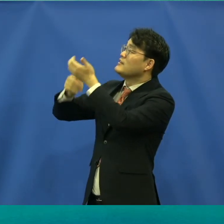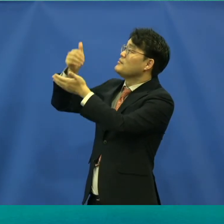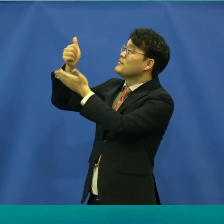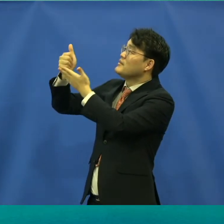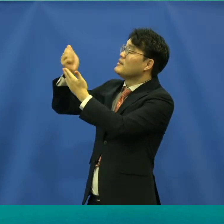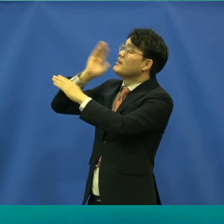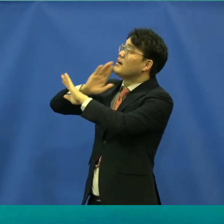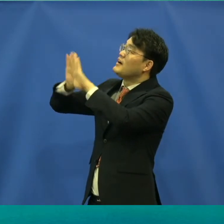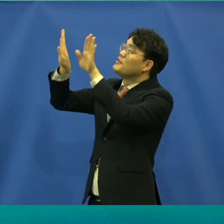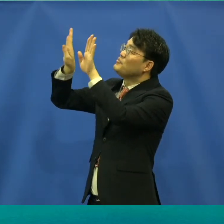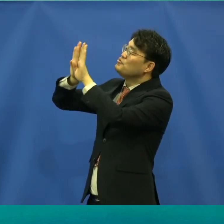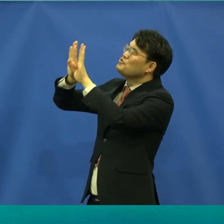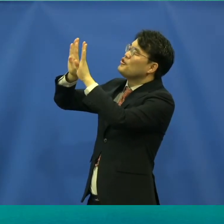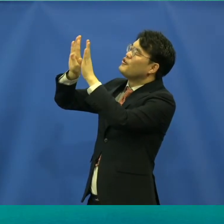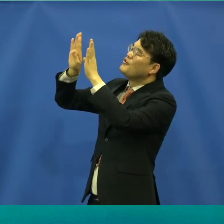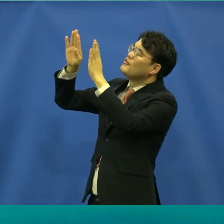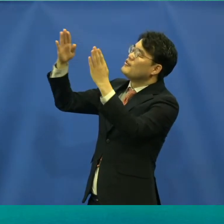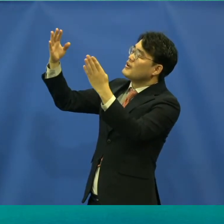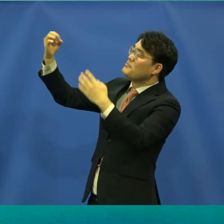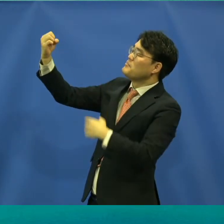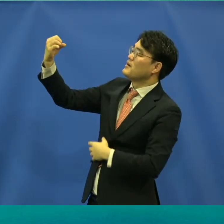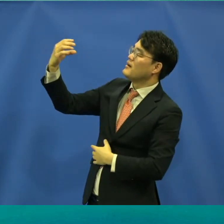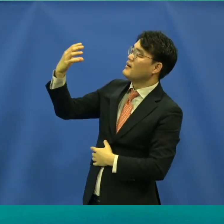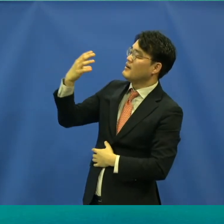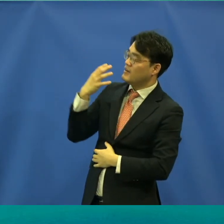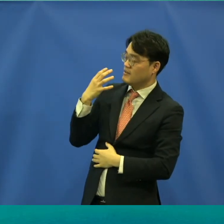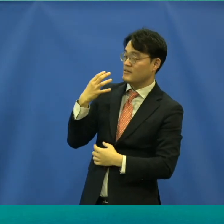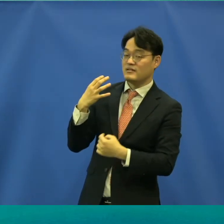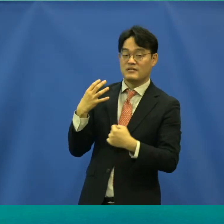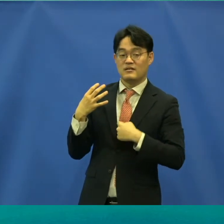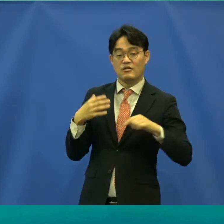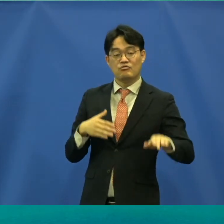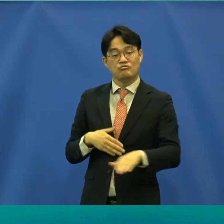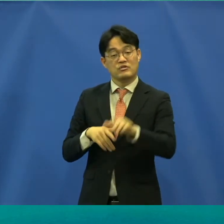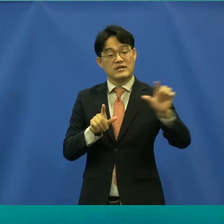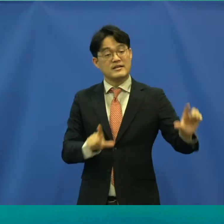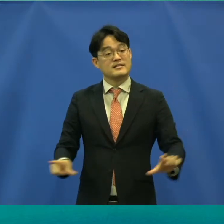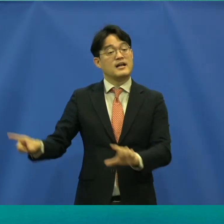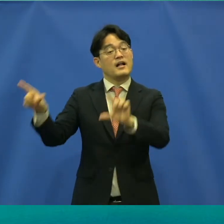말씀이 임하는 것은 우리의 인생의 가장